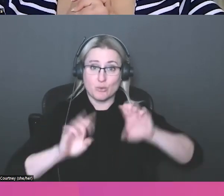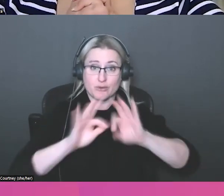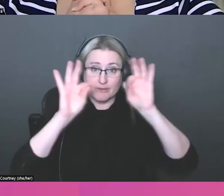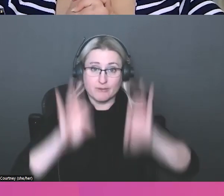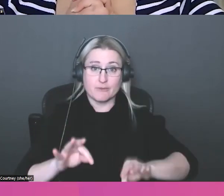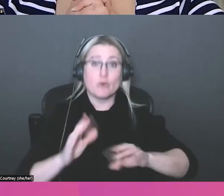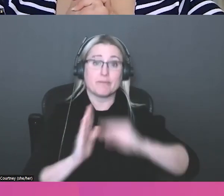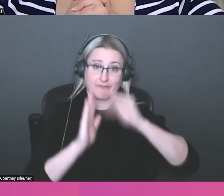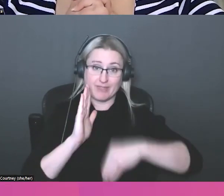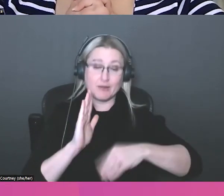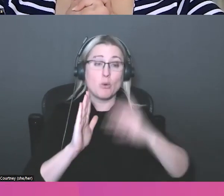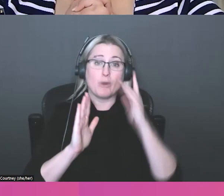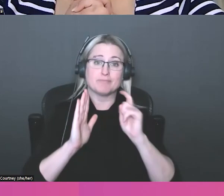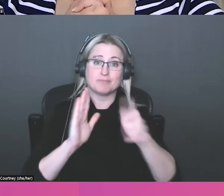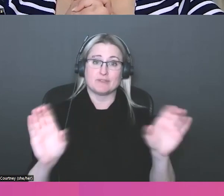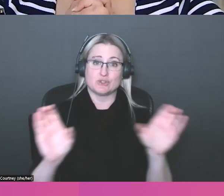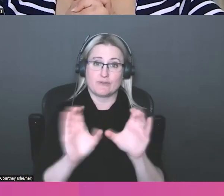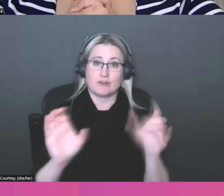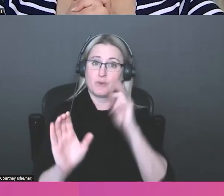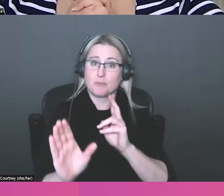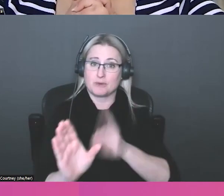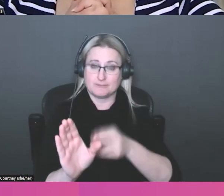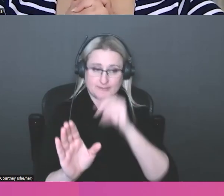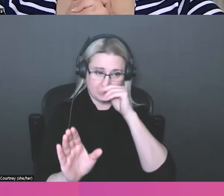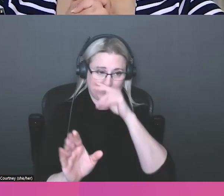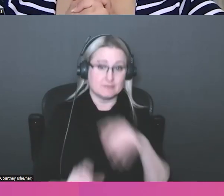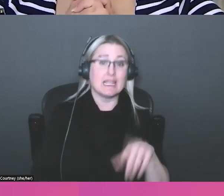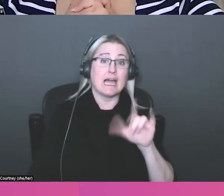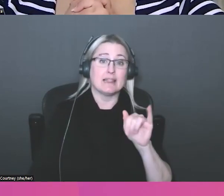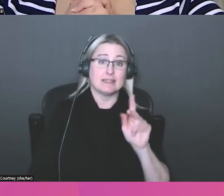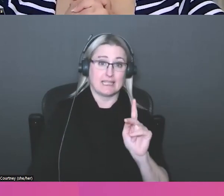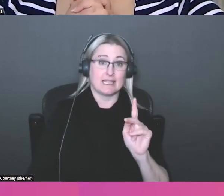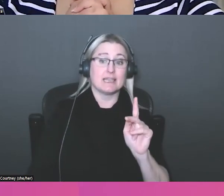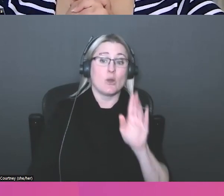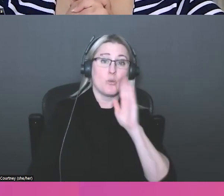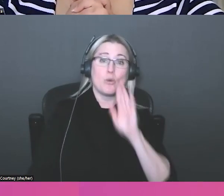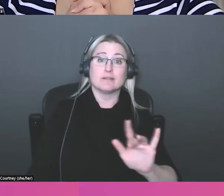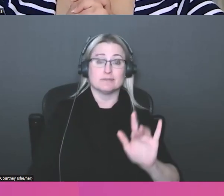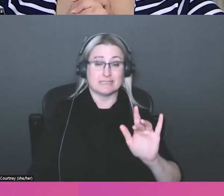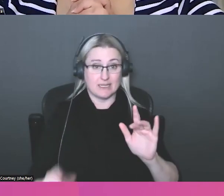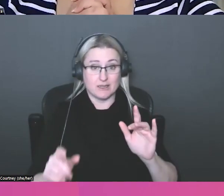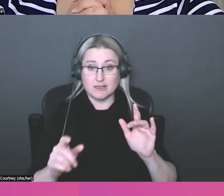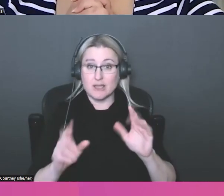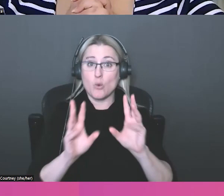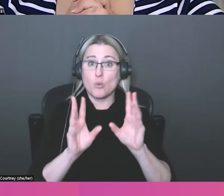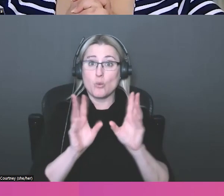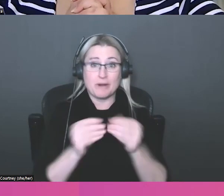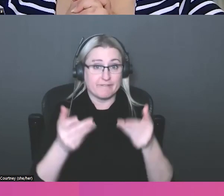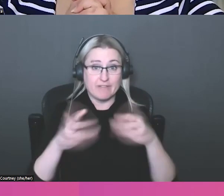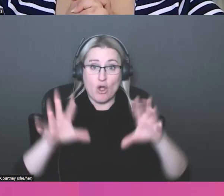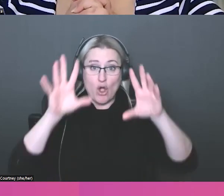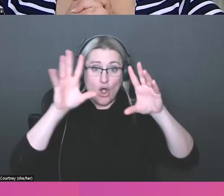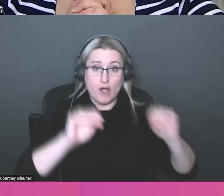le formulaire d'évaluation pour recevoir un certificat de participation. Un lien s'ouvrira automatiquement dans votre navigateur une fois le